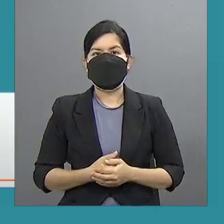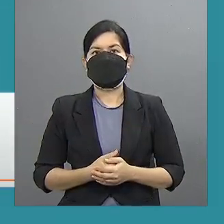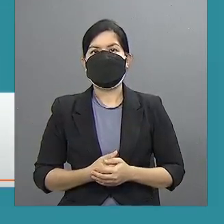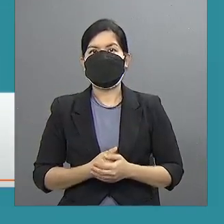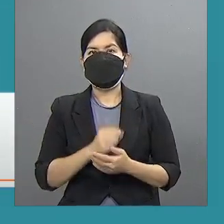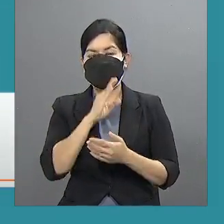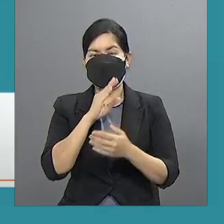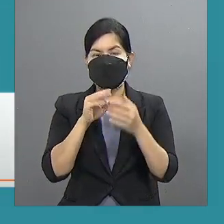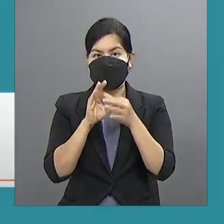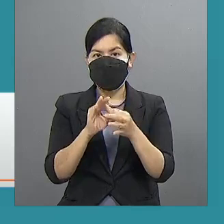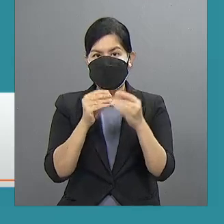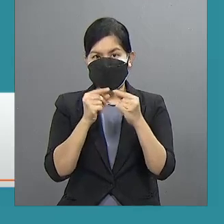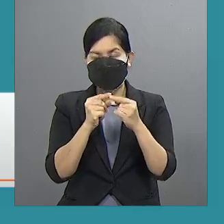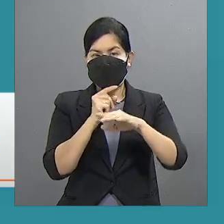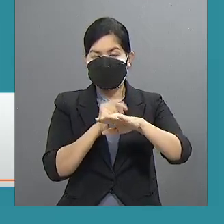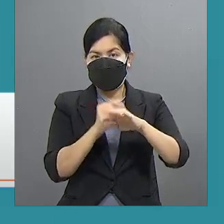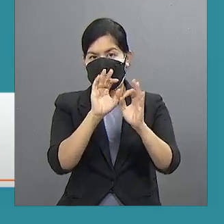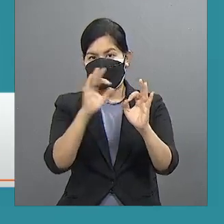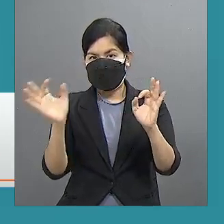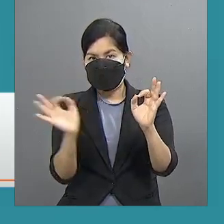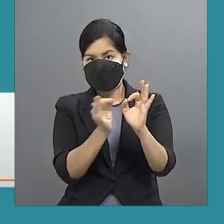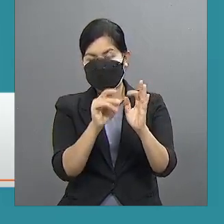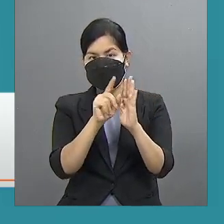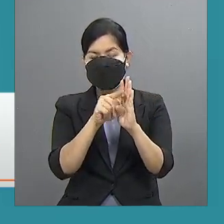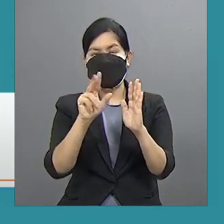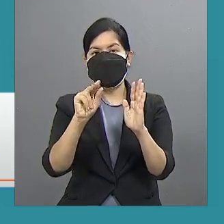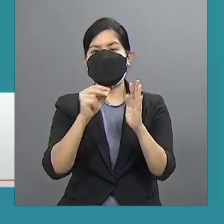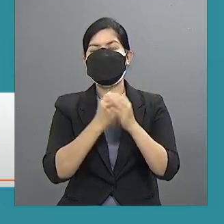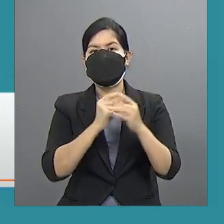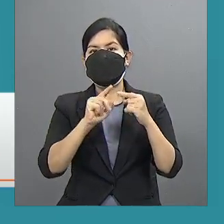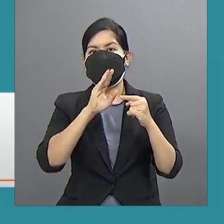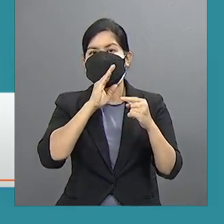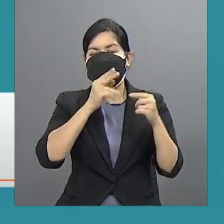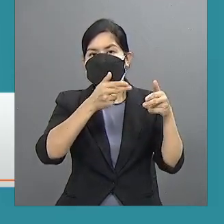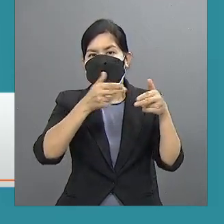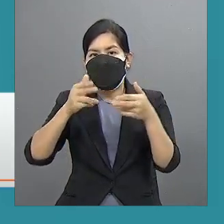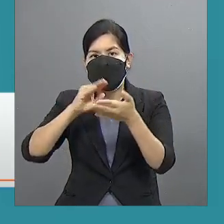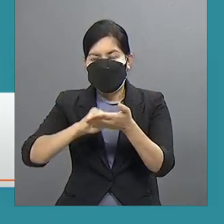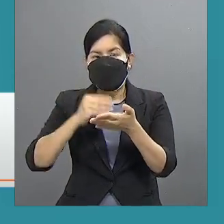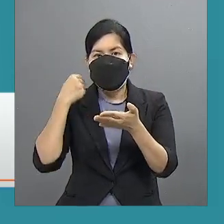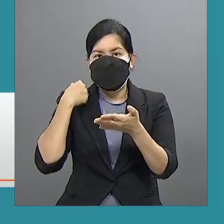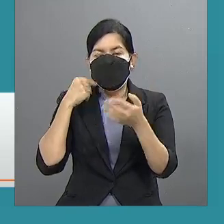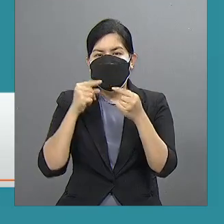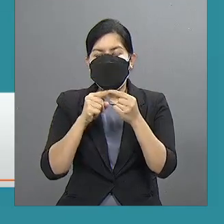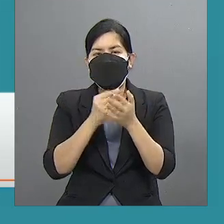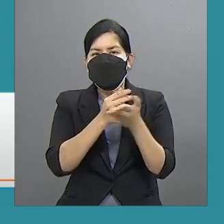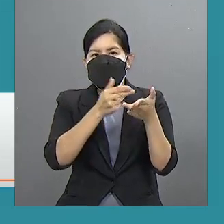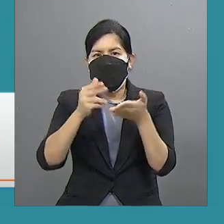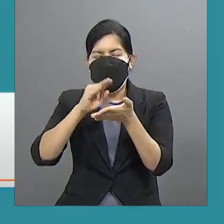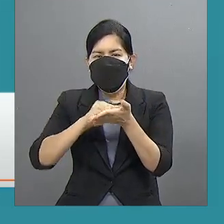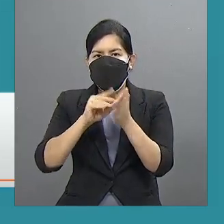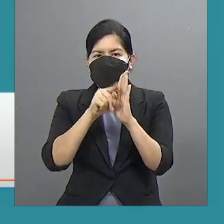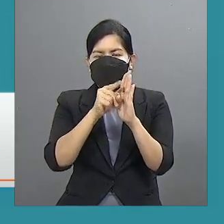30นาทีนะครับแล้วก็วิดีโอเนี่ยที่เป็นเคสจำลองเนี่ยนะครับประมาณวิดีโอละไม่เกิน10นาทีครับผม